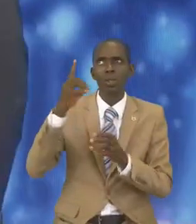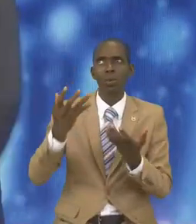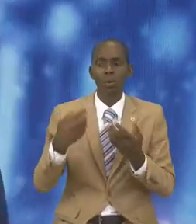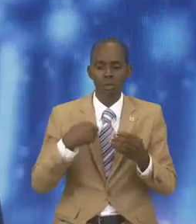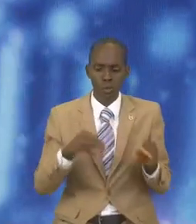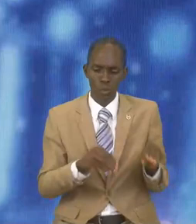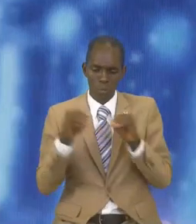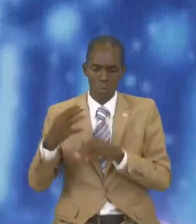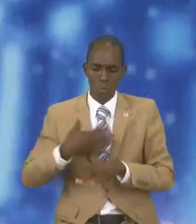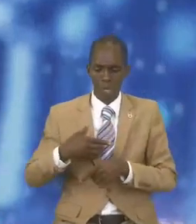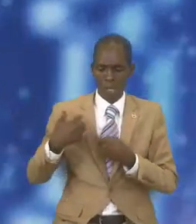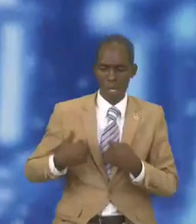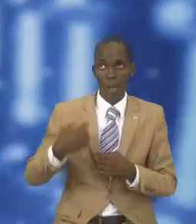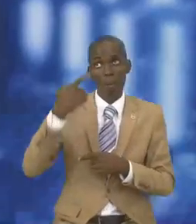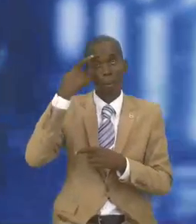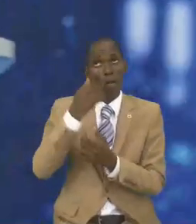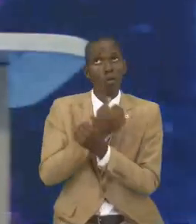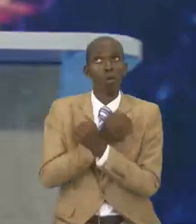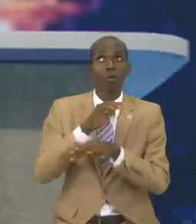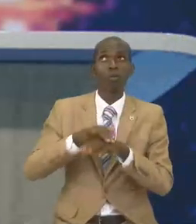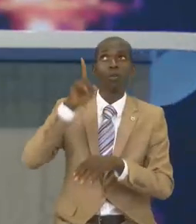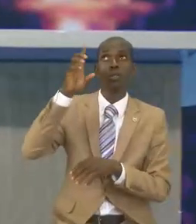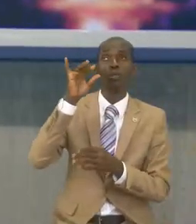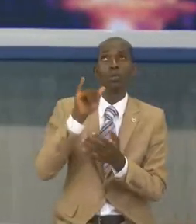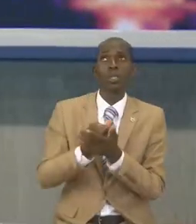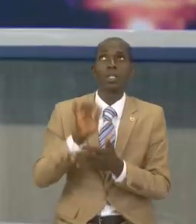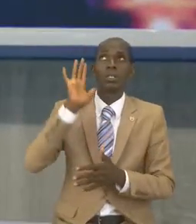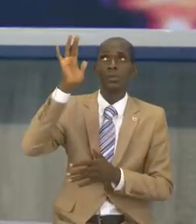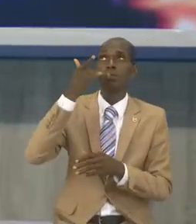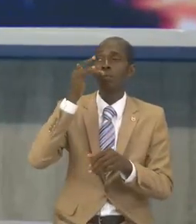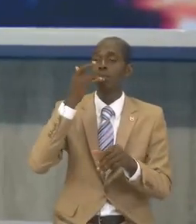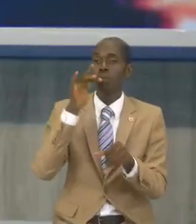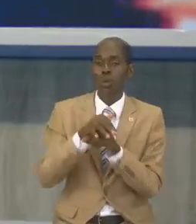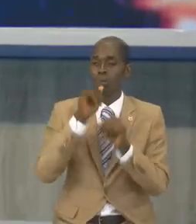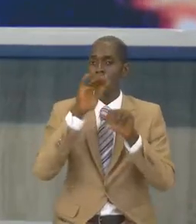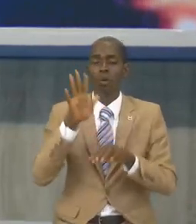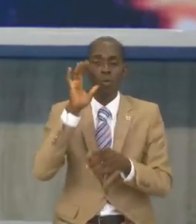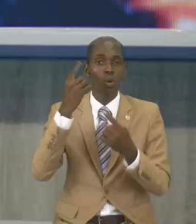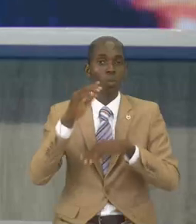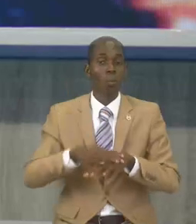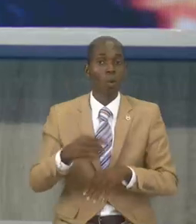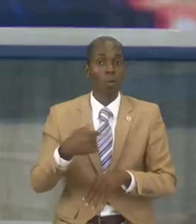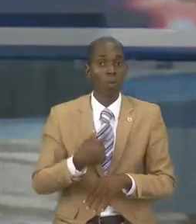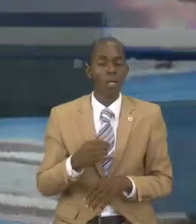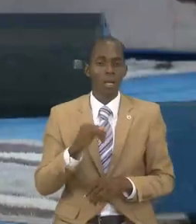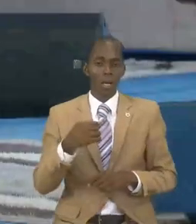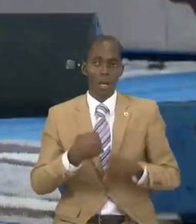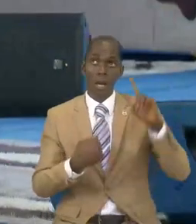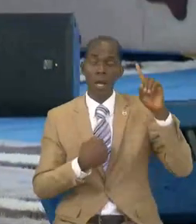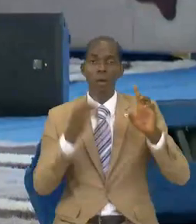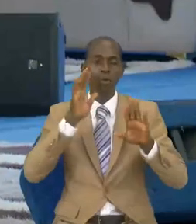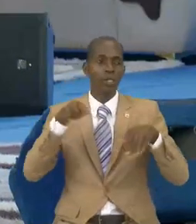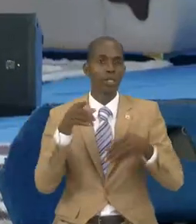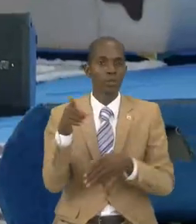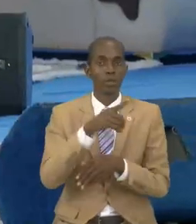je fixe mon cœur, ma pensée, mon amour sur lui, afin que la bénédiction de Dieu soit sur moi. Je vous donnerai un avenir